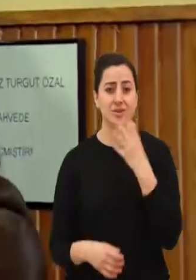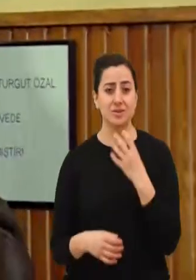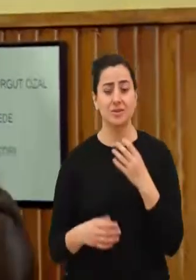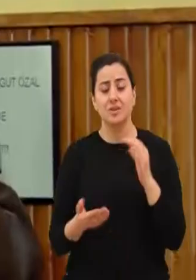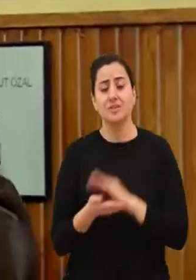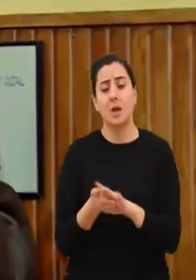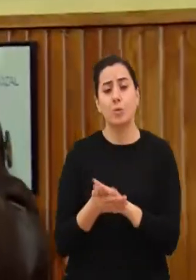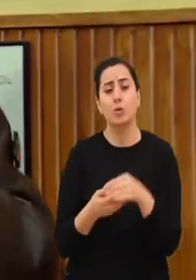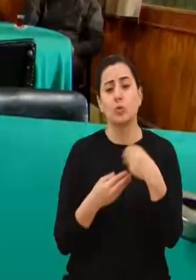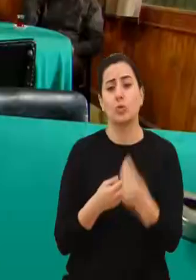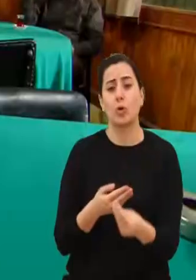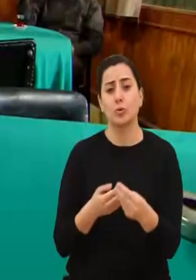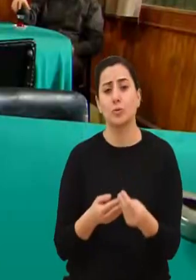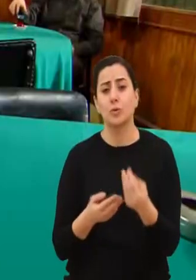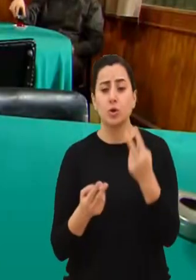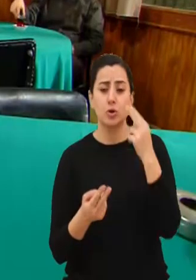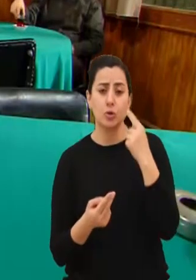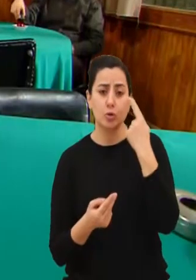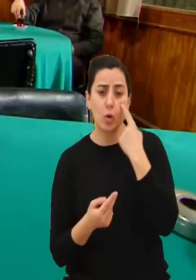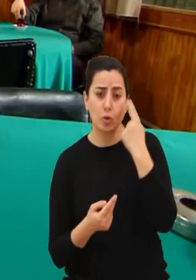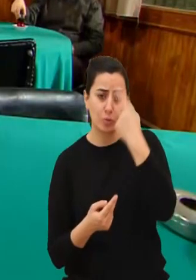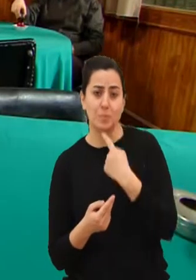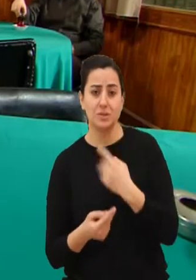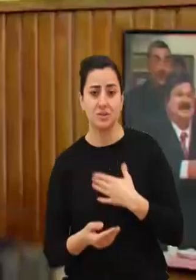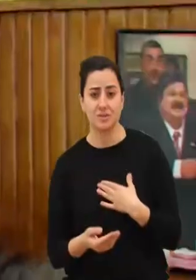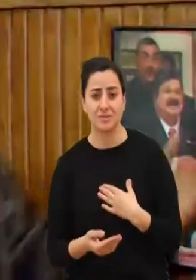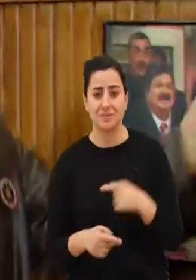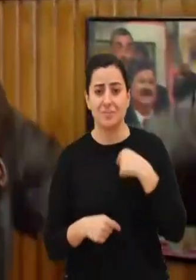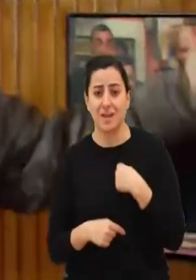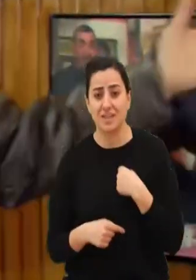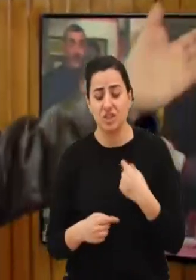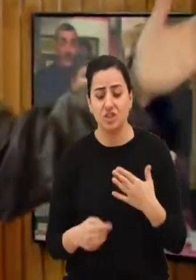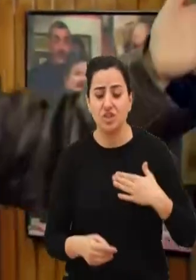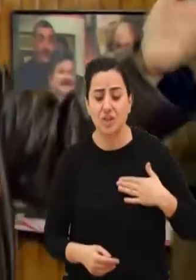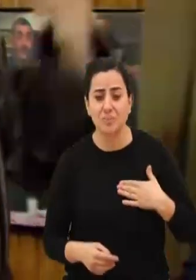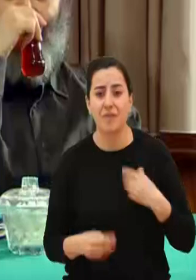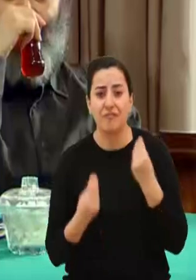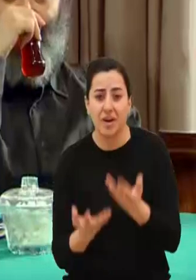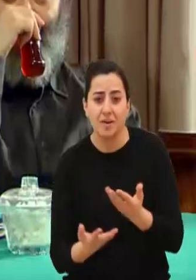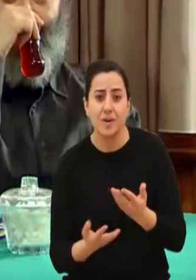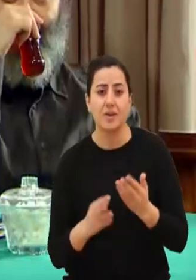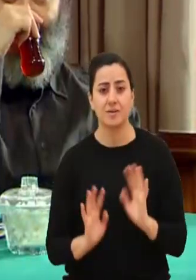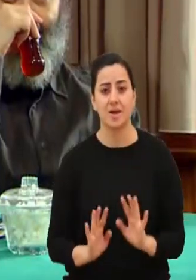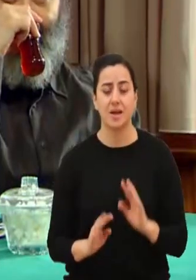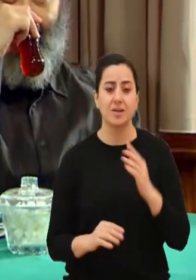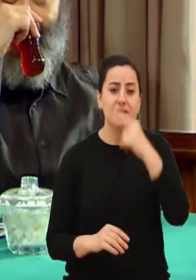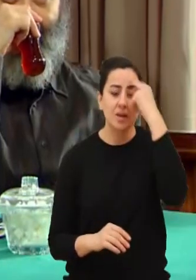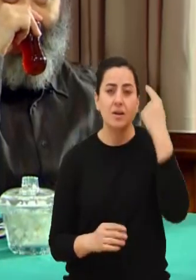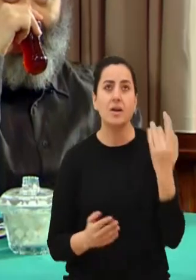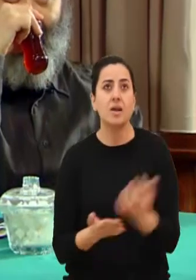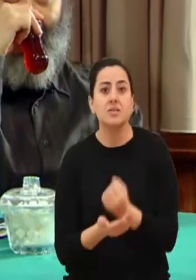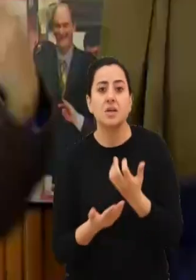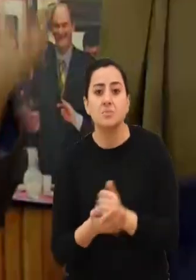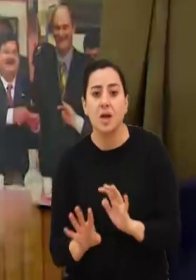Sabunu koydum legene, gör başına ne gele. Ben canımı veririm kadir kıymet